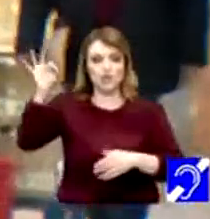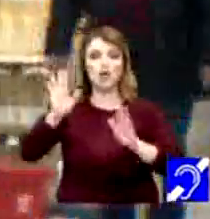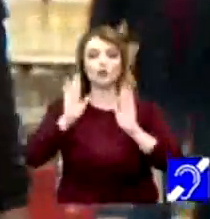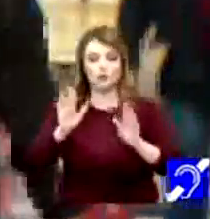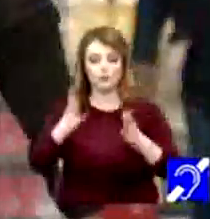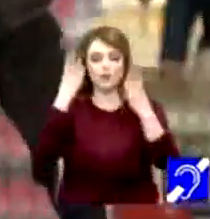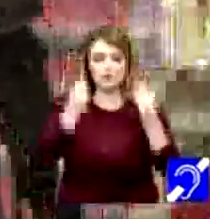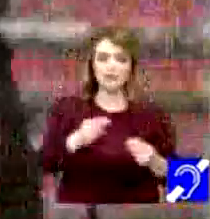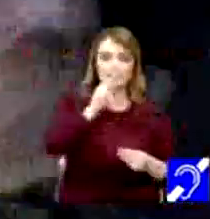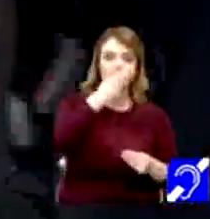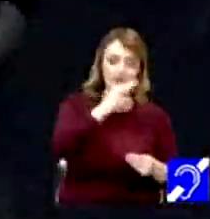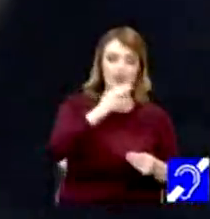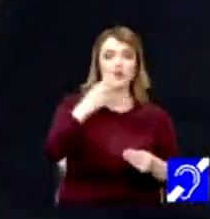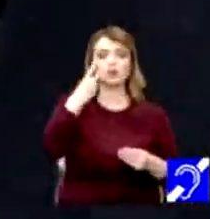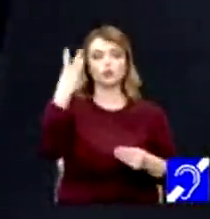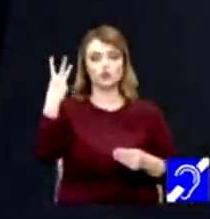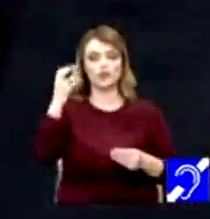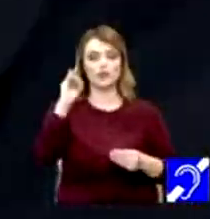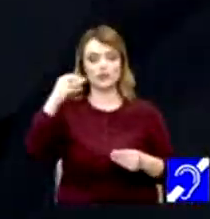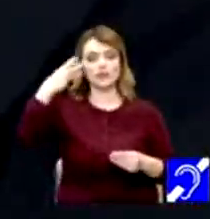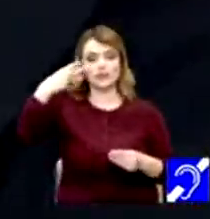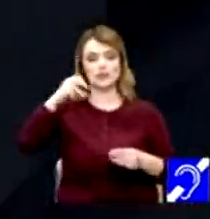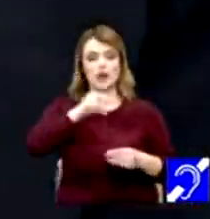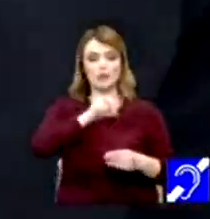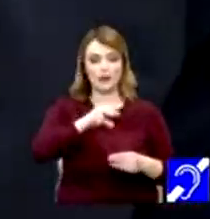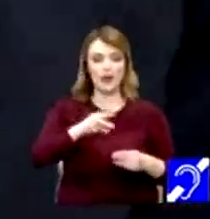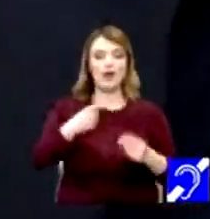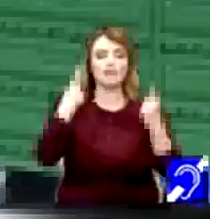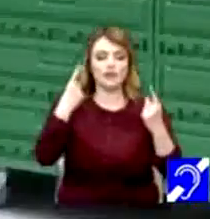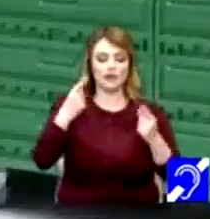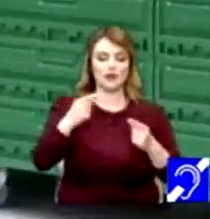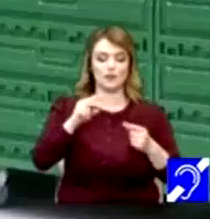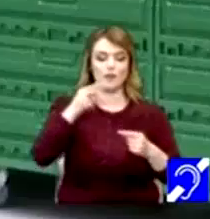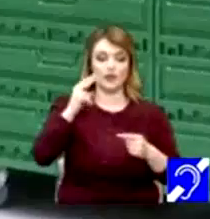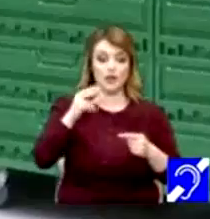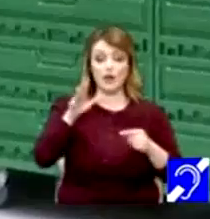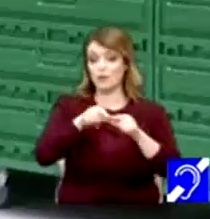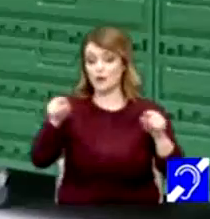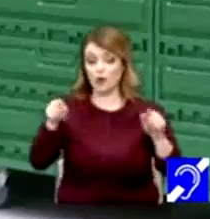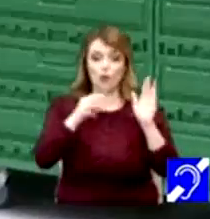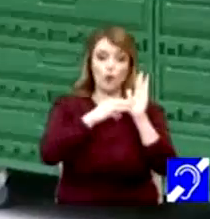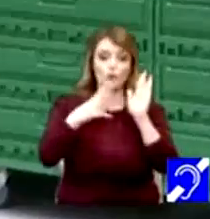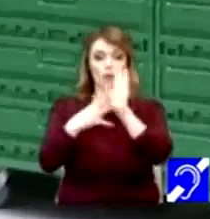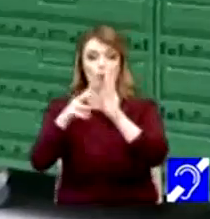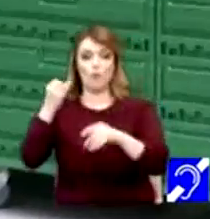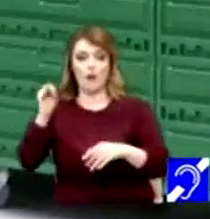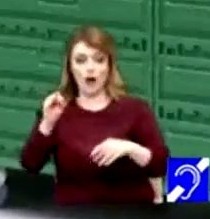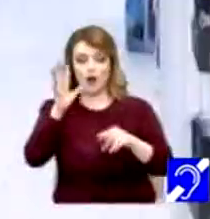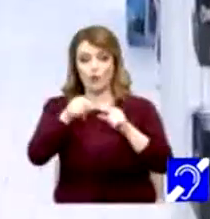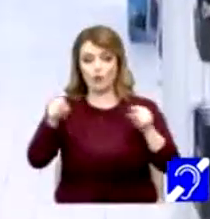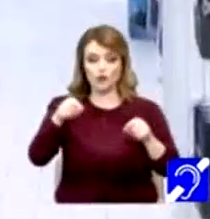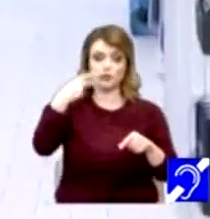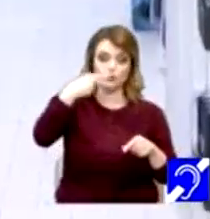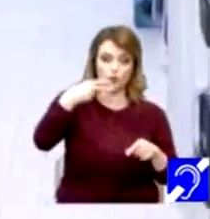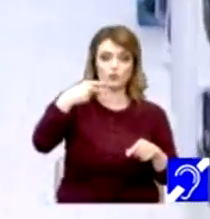pentru zilele de vineri, 23 și 30 aprilie, în Vinerea Mare. În perioada 8-9 mai, în intervalul orelor